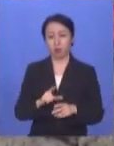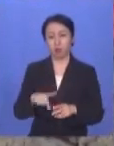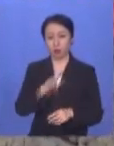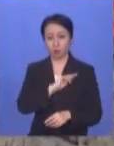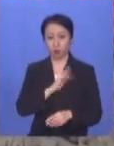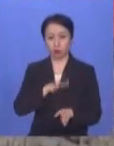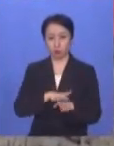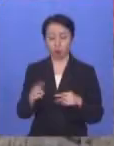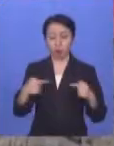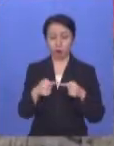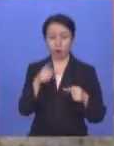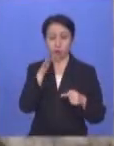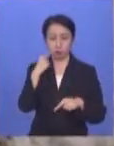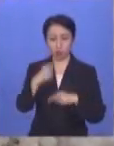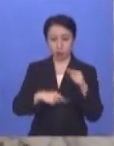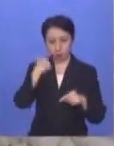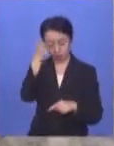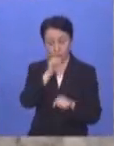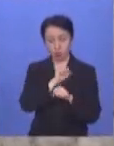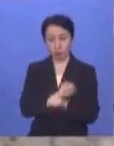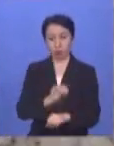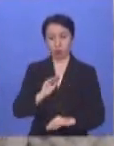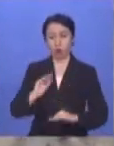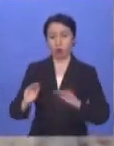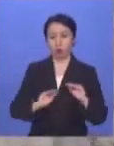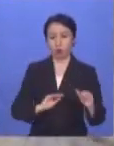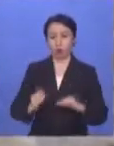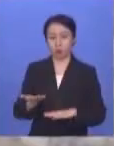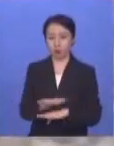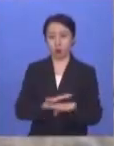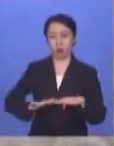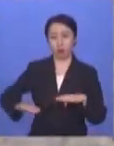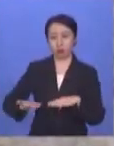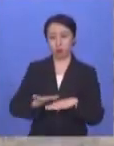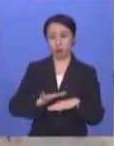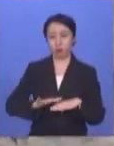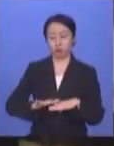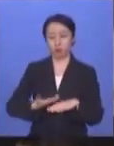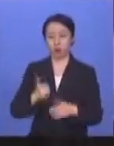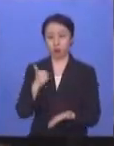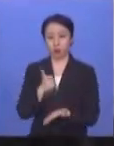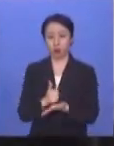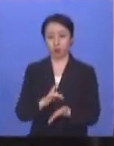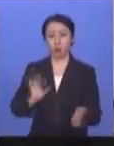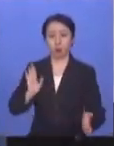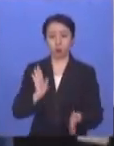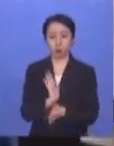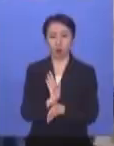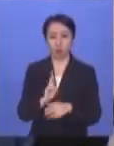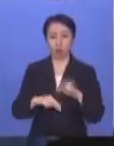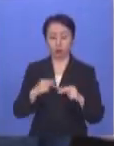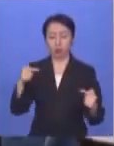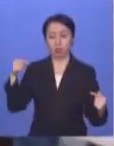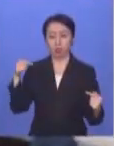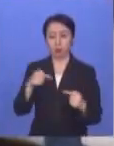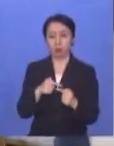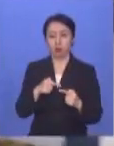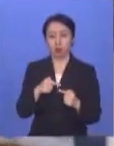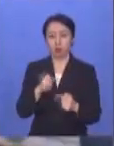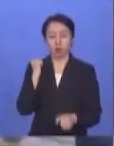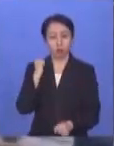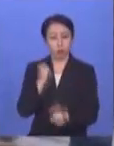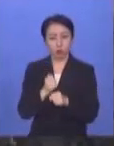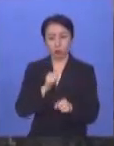будут выполнены в срок, в следующем году останется только укладка асфальтобетонного покрытия. Глава региона поручил подрядчику и соответствующим менеджерам